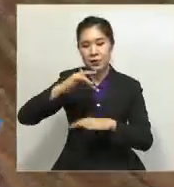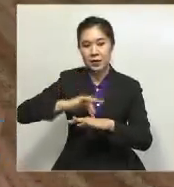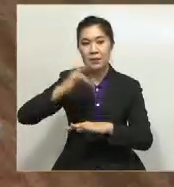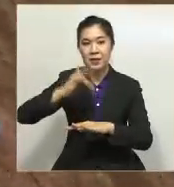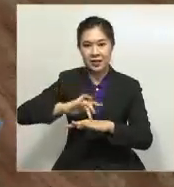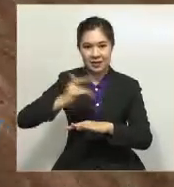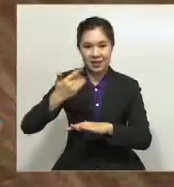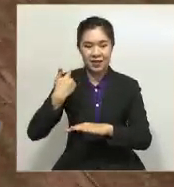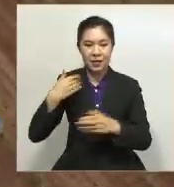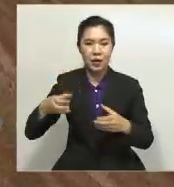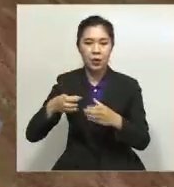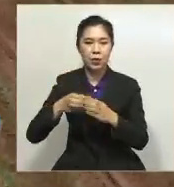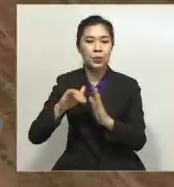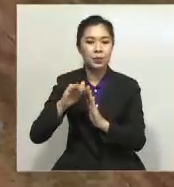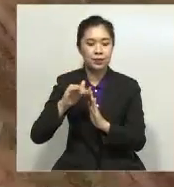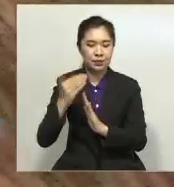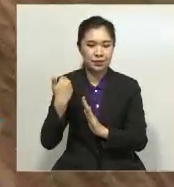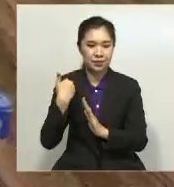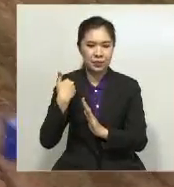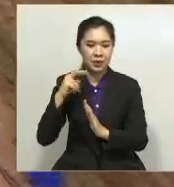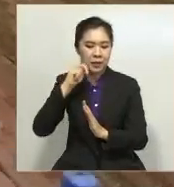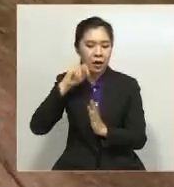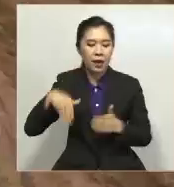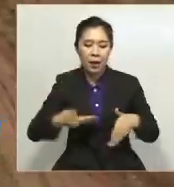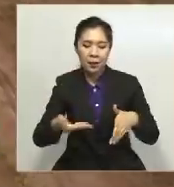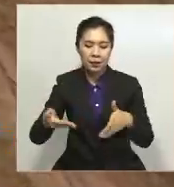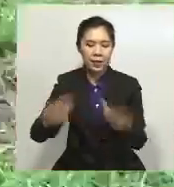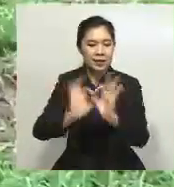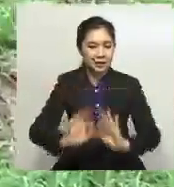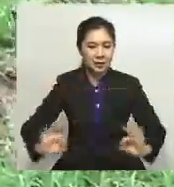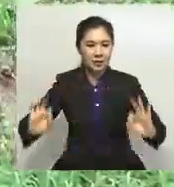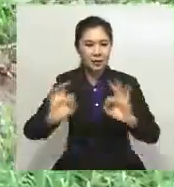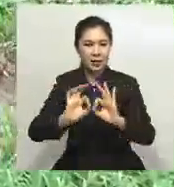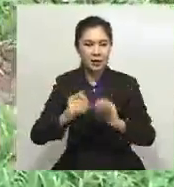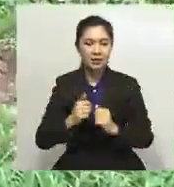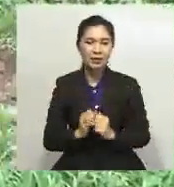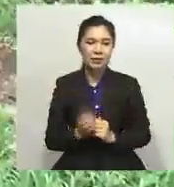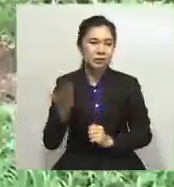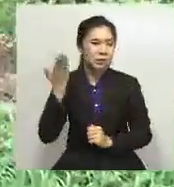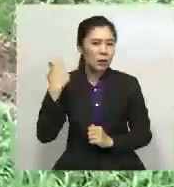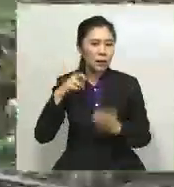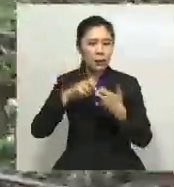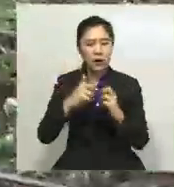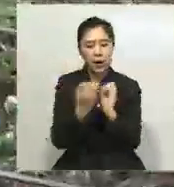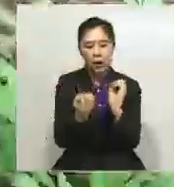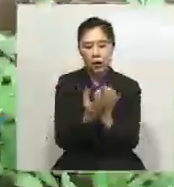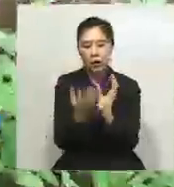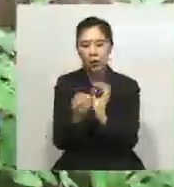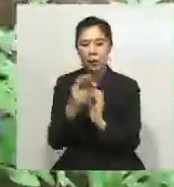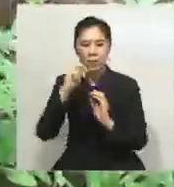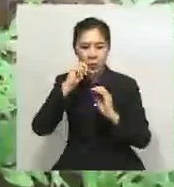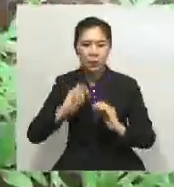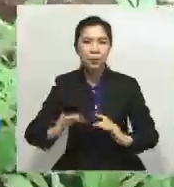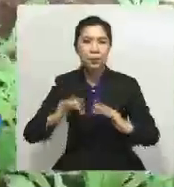สิ่งแวดล้อมกลุ่มจังหวัดมีแม่น้ำสำคัญไหลผ่านที่ผ่านมาหลายพื้นที่ได้รับความเดือดร้อนจากเหตุอุทกภั